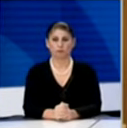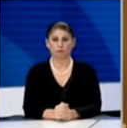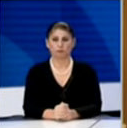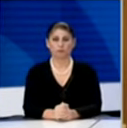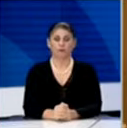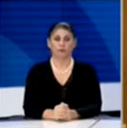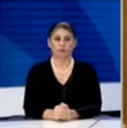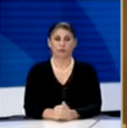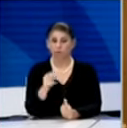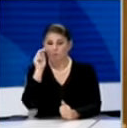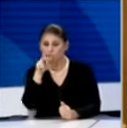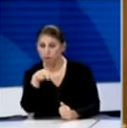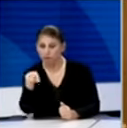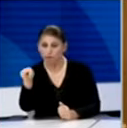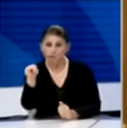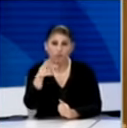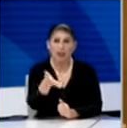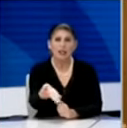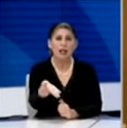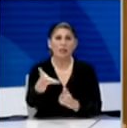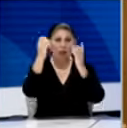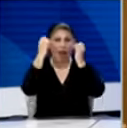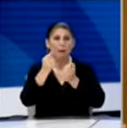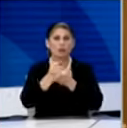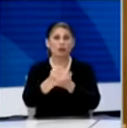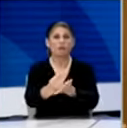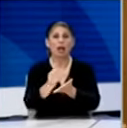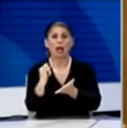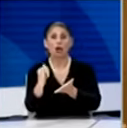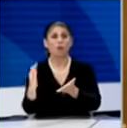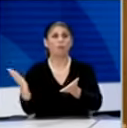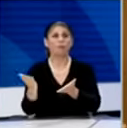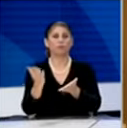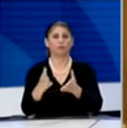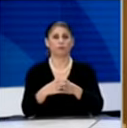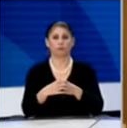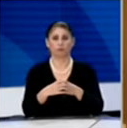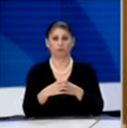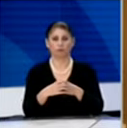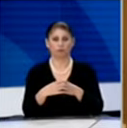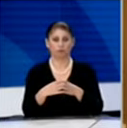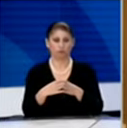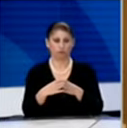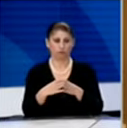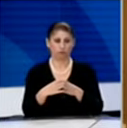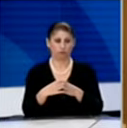ασχοληθείτε με τις αποζημιώσεις τους, ακόμη και να